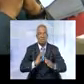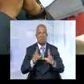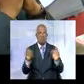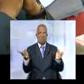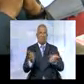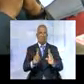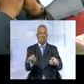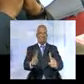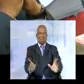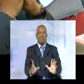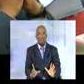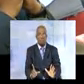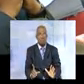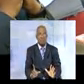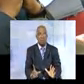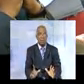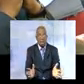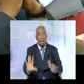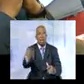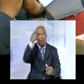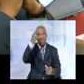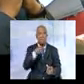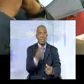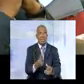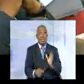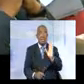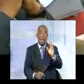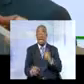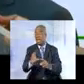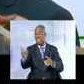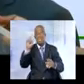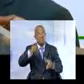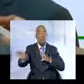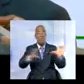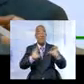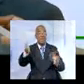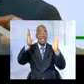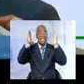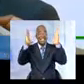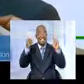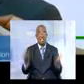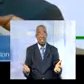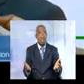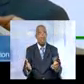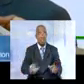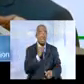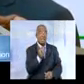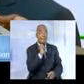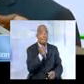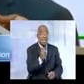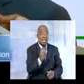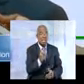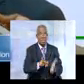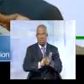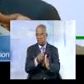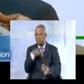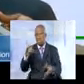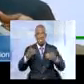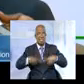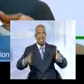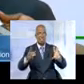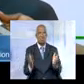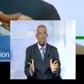représentant de la tutelle, il a relevé d'entrée de propos la structure de la demande. 60% des ménages ont des revenus inférieurs